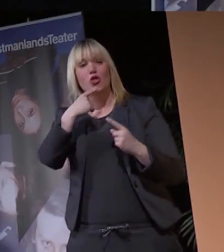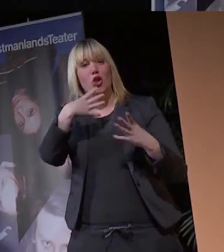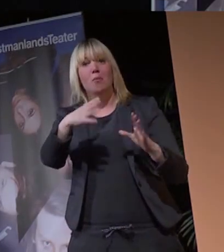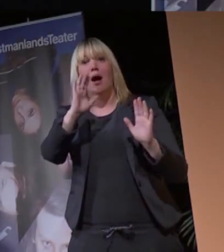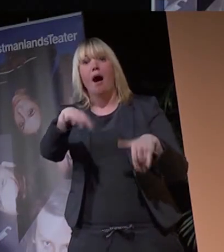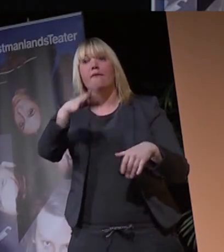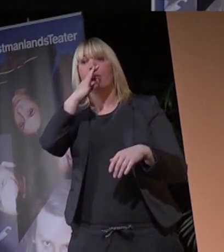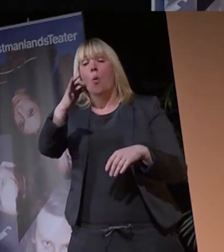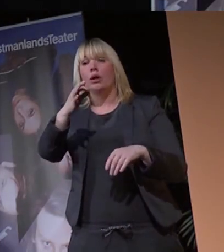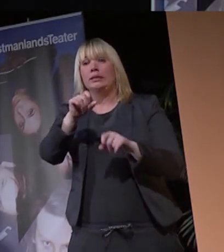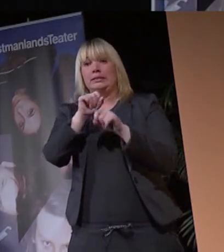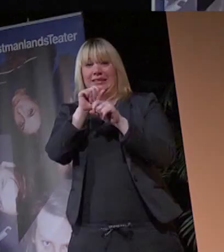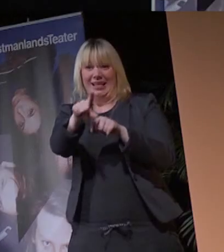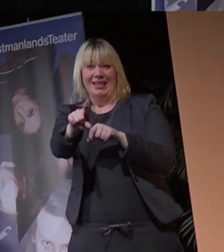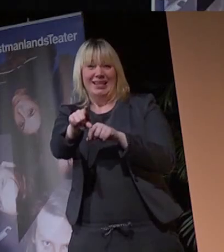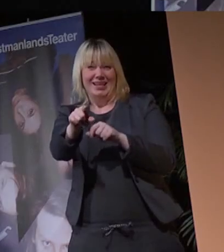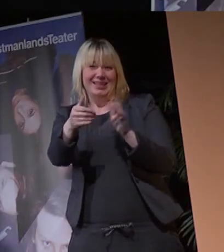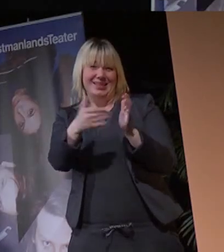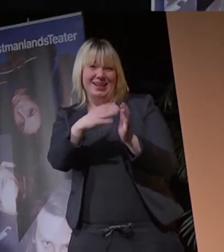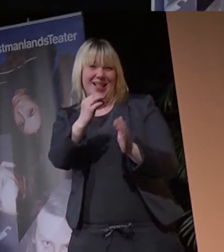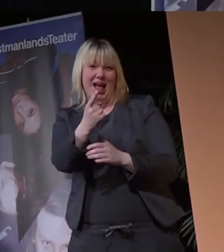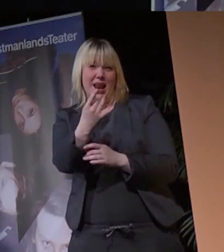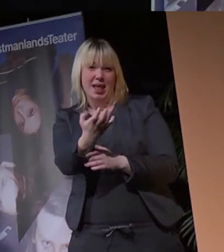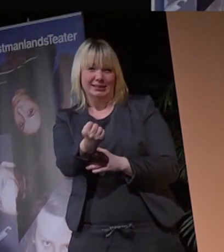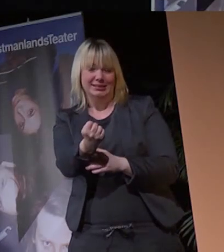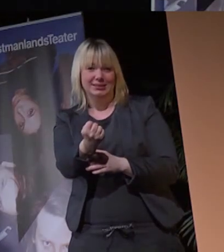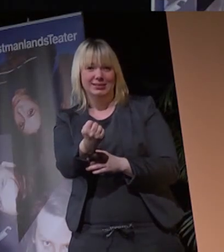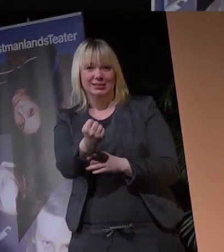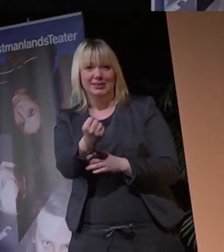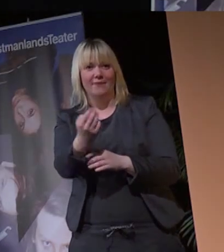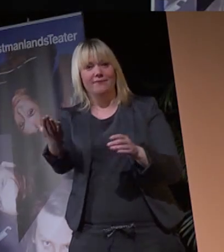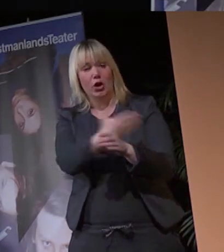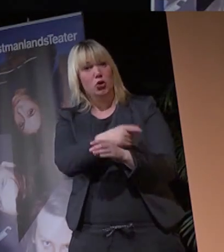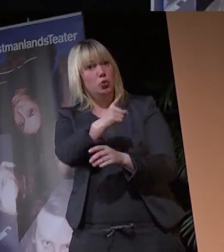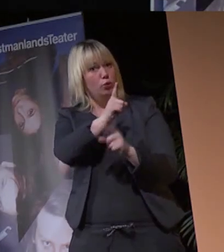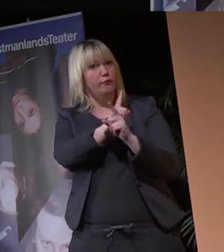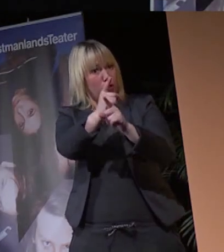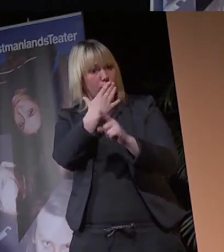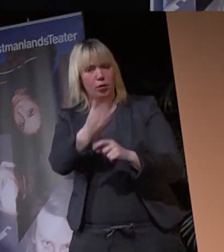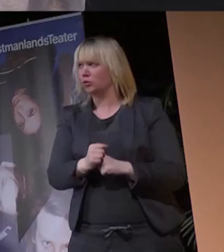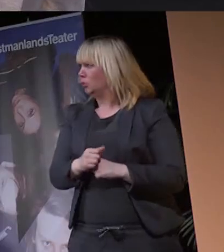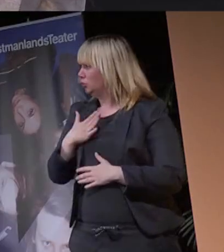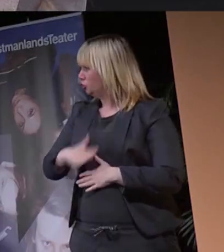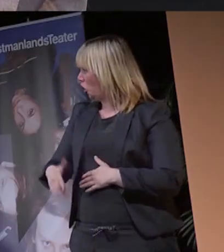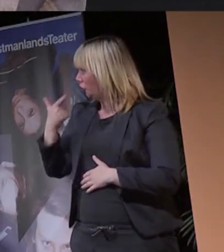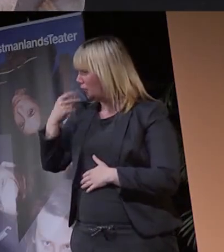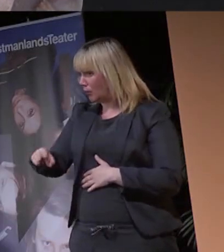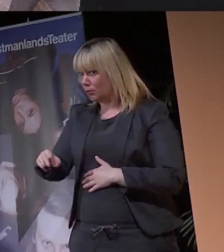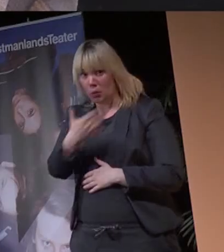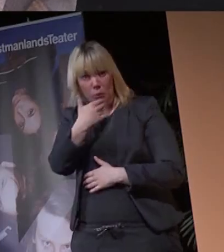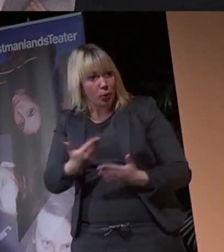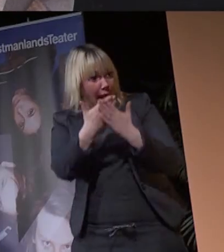förväg till dig. Så du följde upp dem rätt bra nu, tycker jag. Jaha, vilken tur. Ja. För att, ja, jaha, du har inte läst dem. Nej, men vad bra